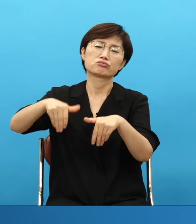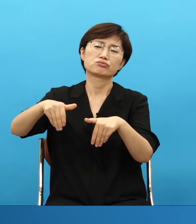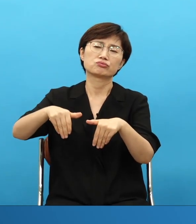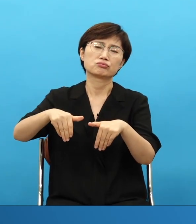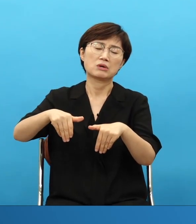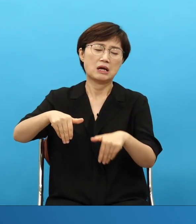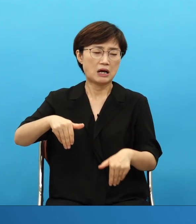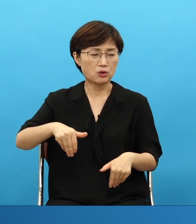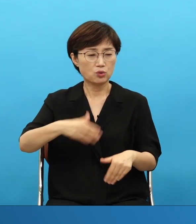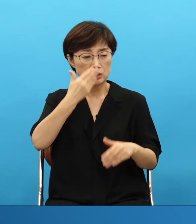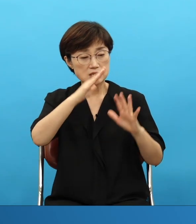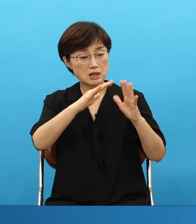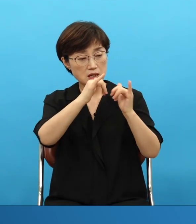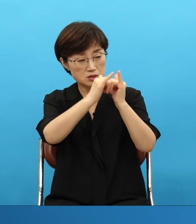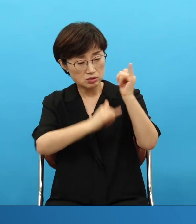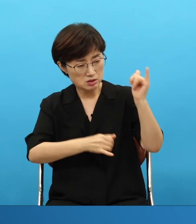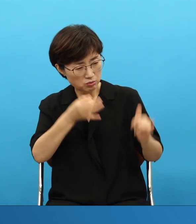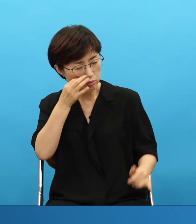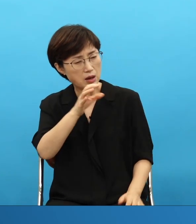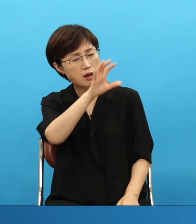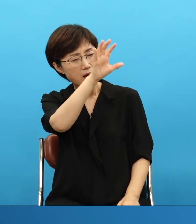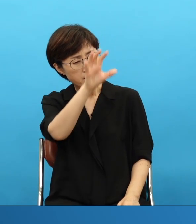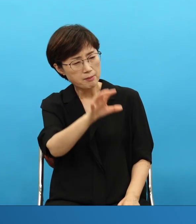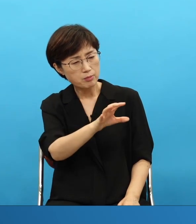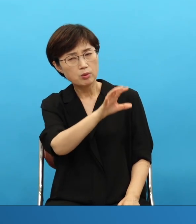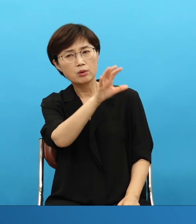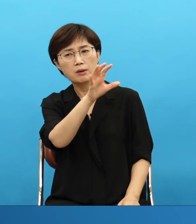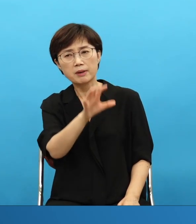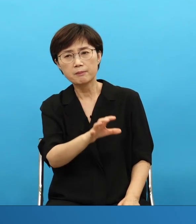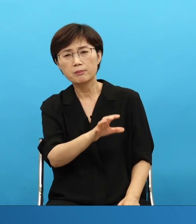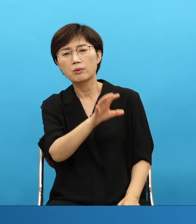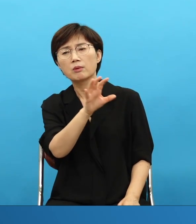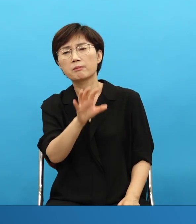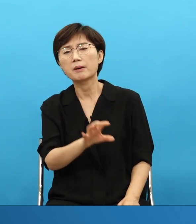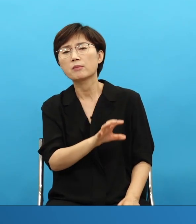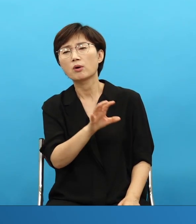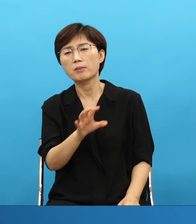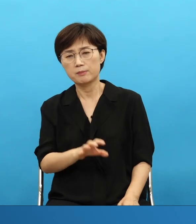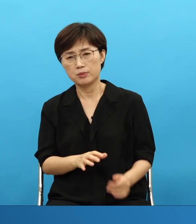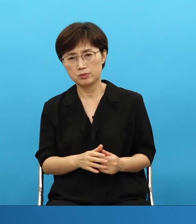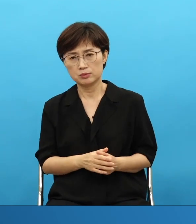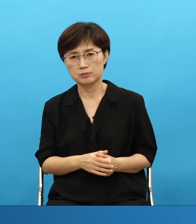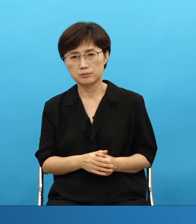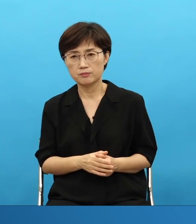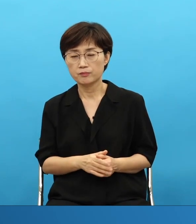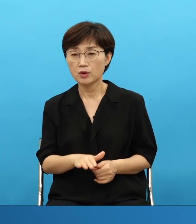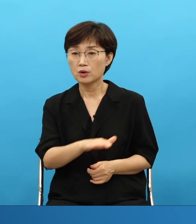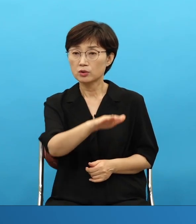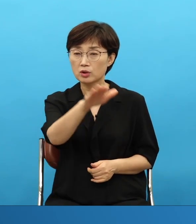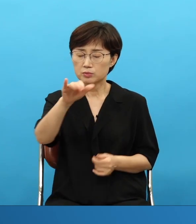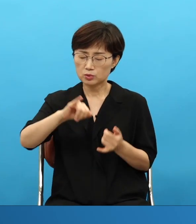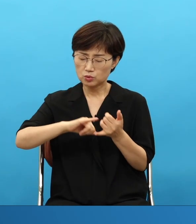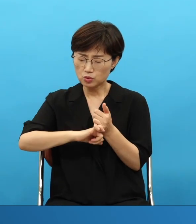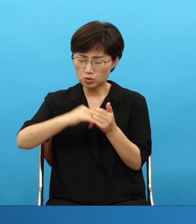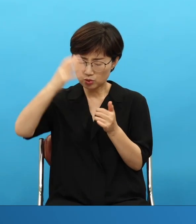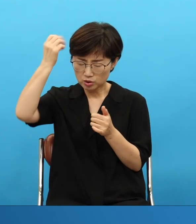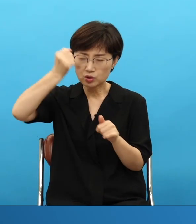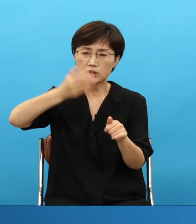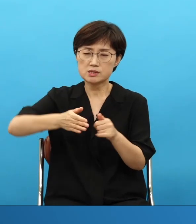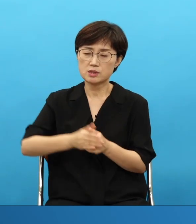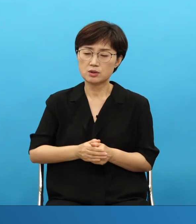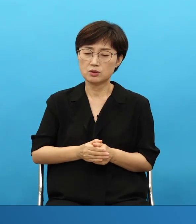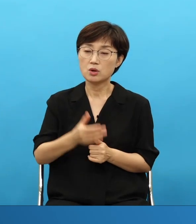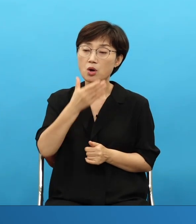이렇게 반복 계속됩니다. And it continued to repeat itself. 그리고 꼭 알아야 되는 겁니다. 우리 세 가지도 알아야 될 게 여러분 복음 깨닫는 게